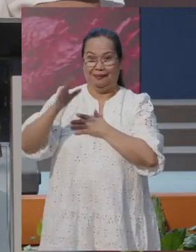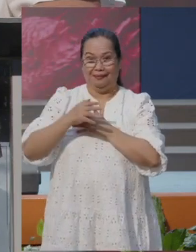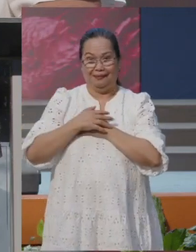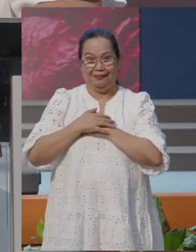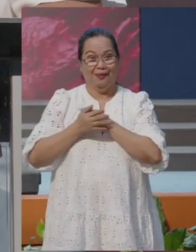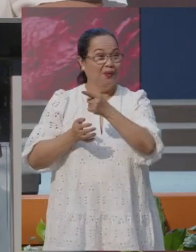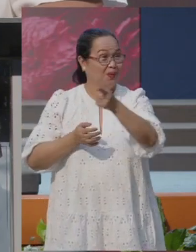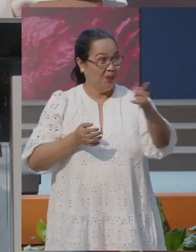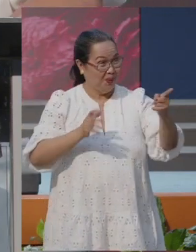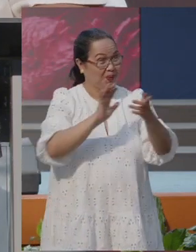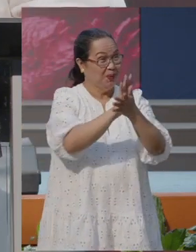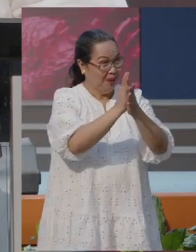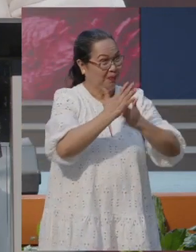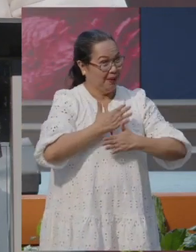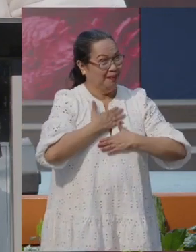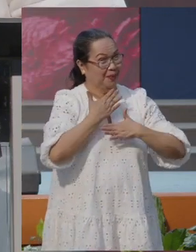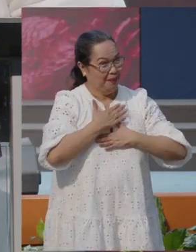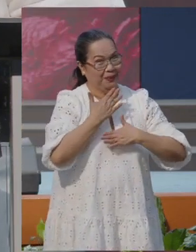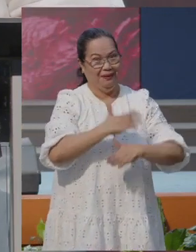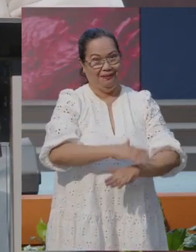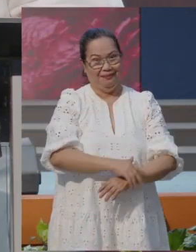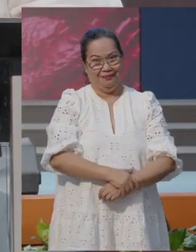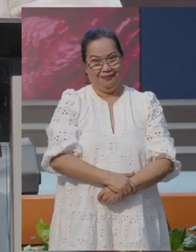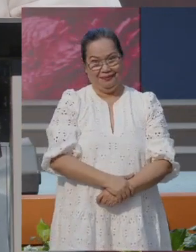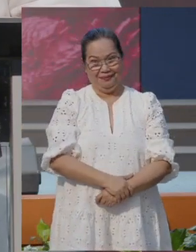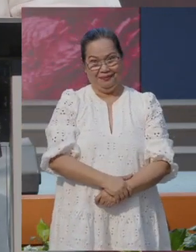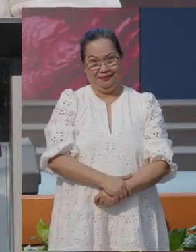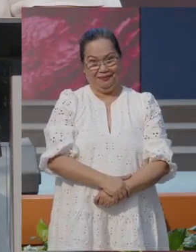kayo ang matutuwa.